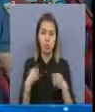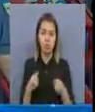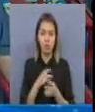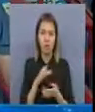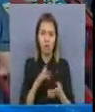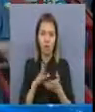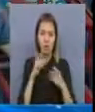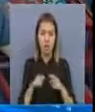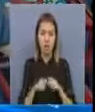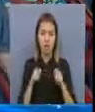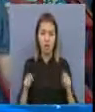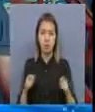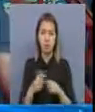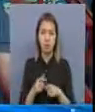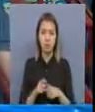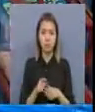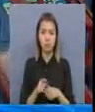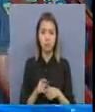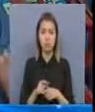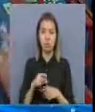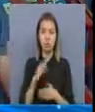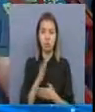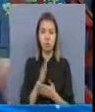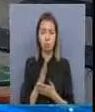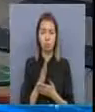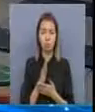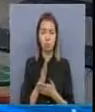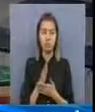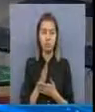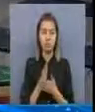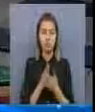денсаулық спорт кешені ашылып, соның бір бөлігін ауыр атлетика залына берген болатын.